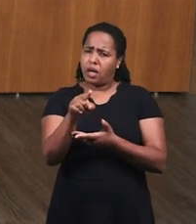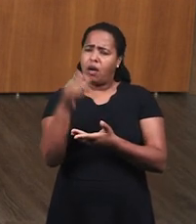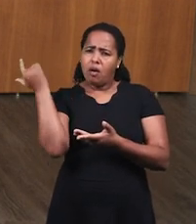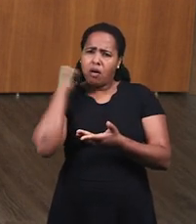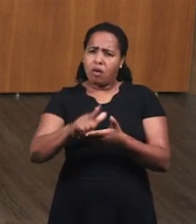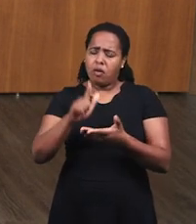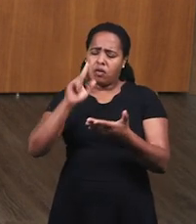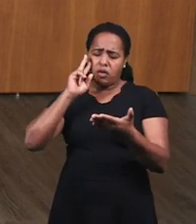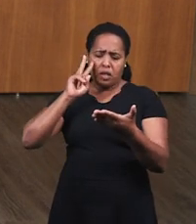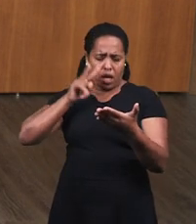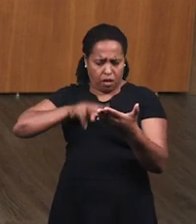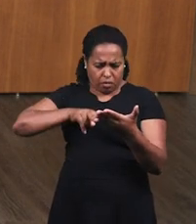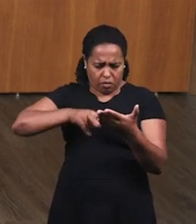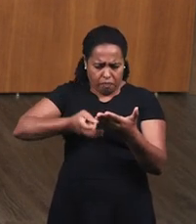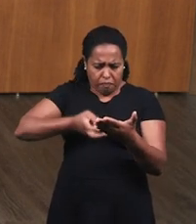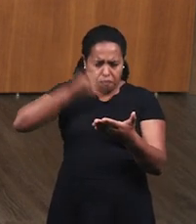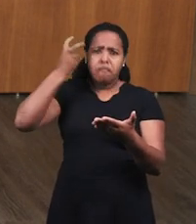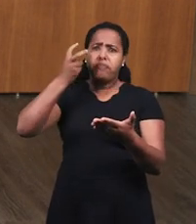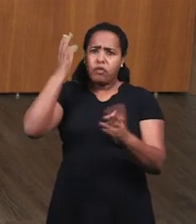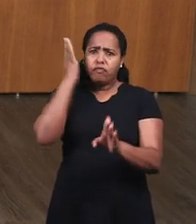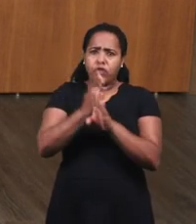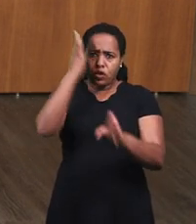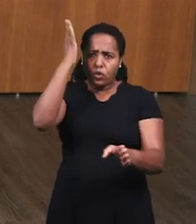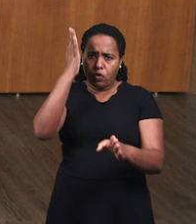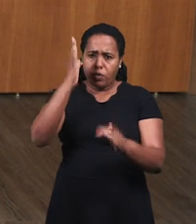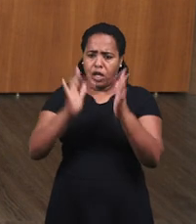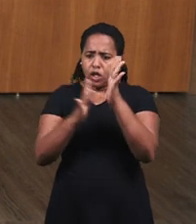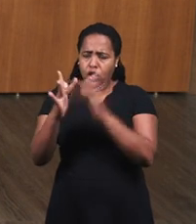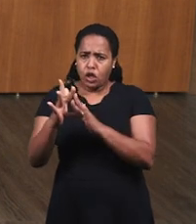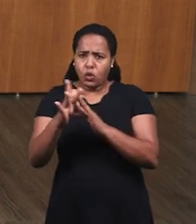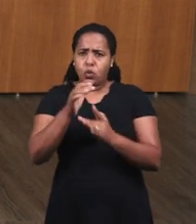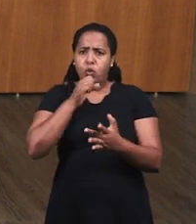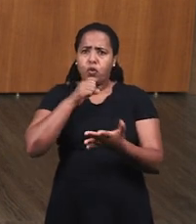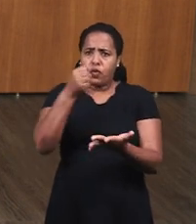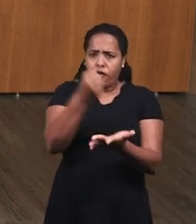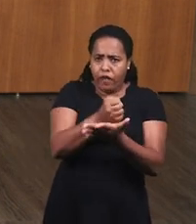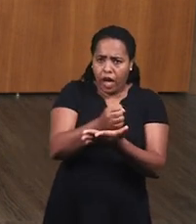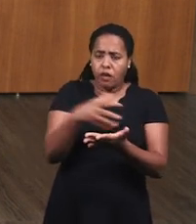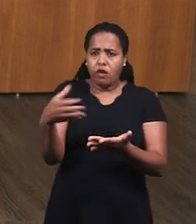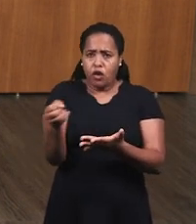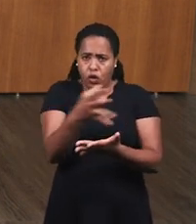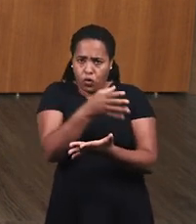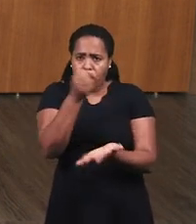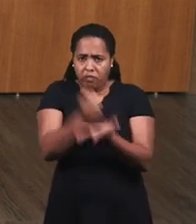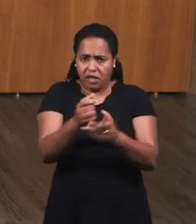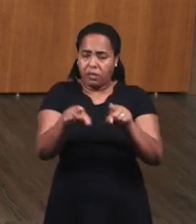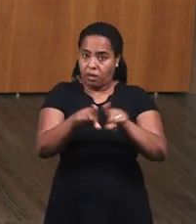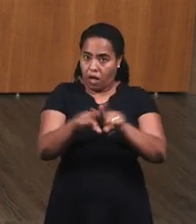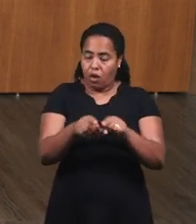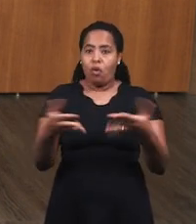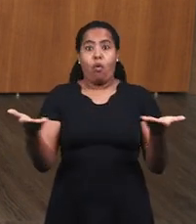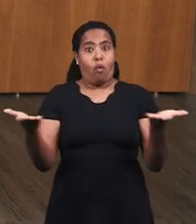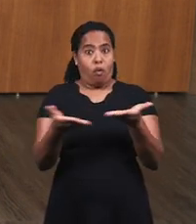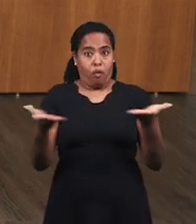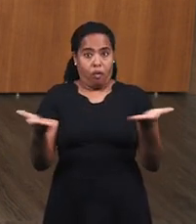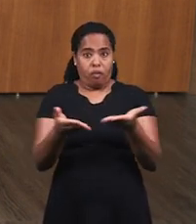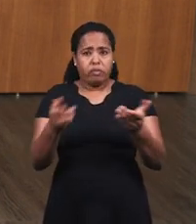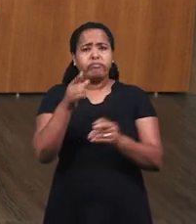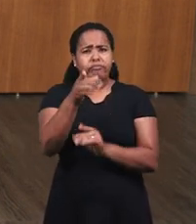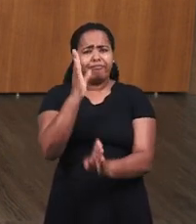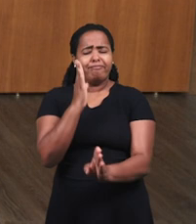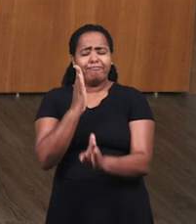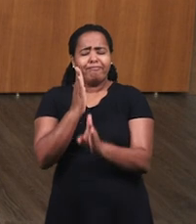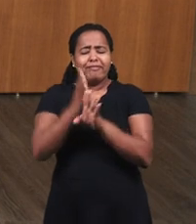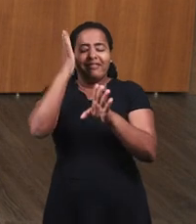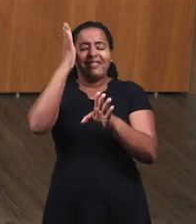сможете увидеть личность Господа Иисуса как в Ветхом, так и в Новом Завете. В этой